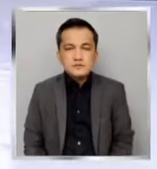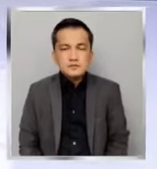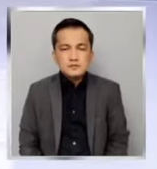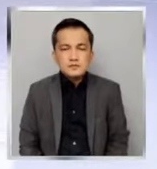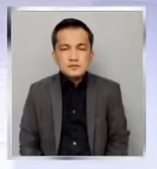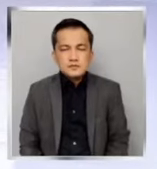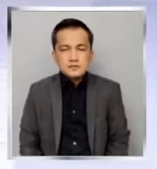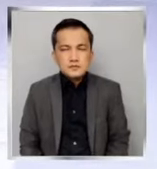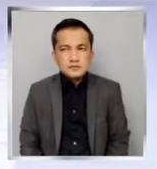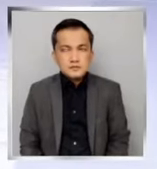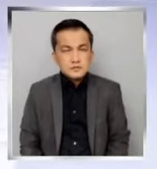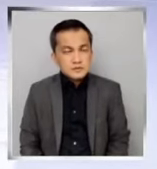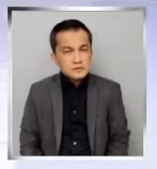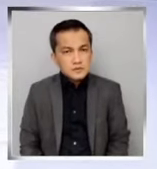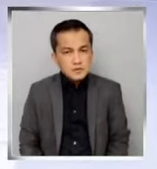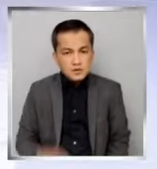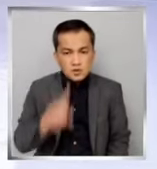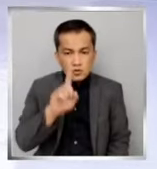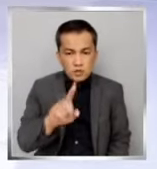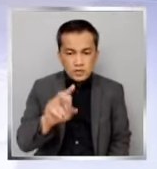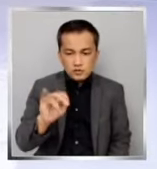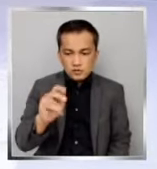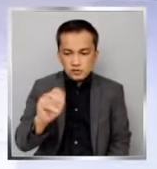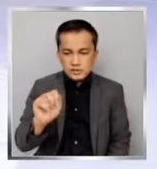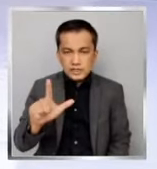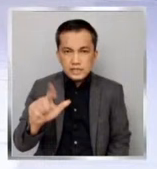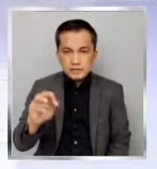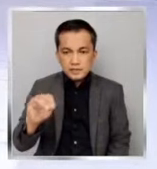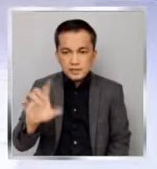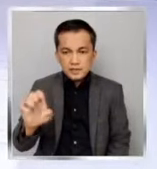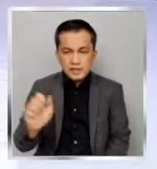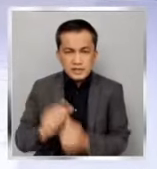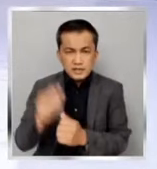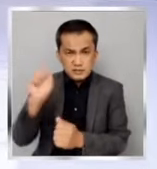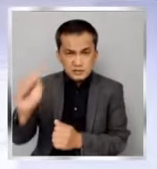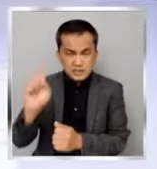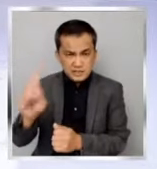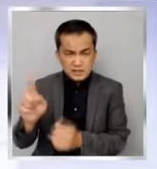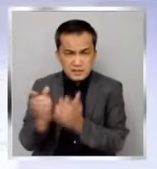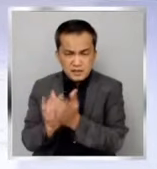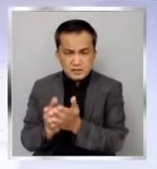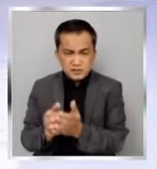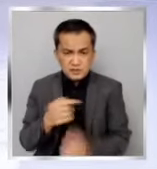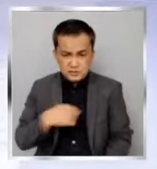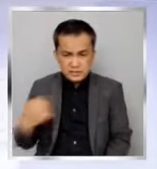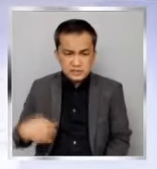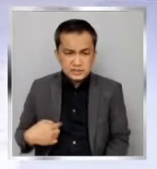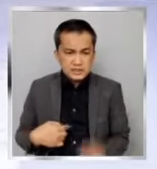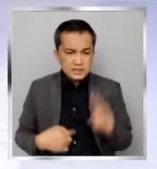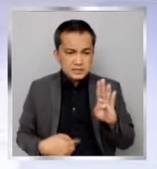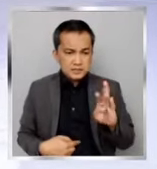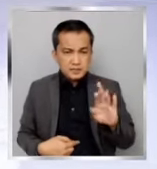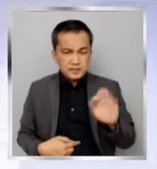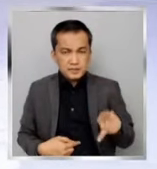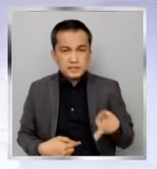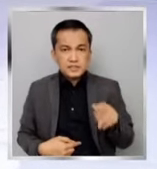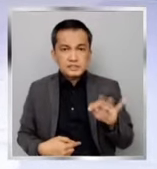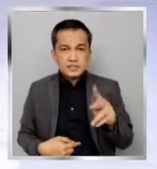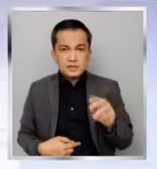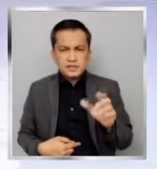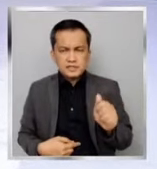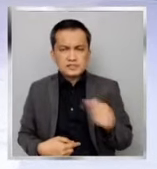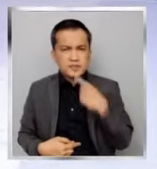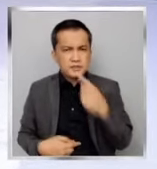One nautical mile na lang ang layo ng isang barko ng China Coast Guard sa BRP Sierra Madre ayon sa Philippine Coast Guard. At